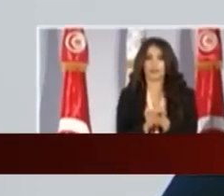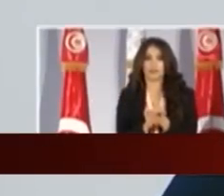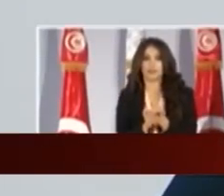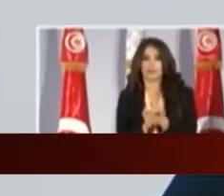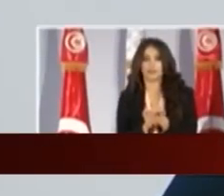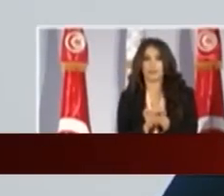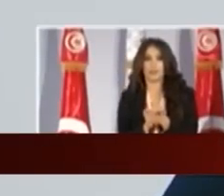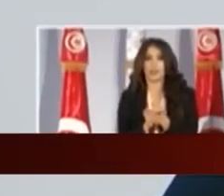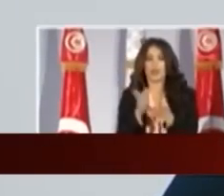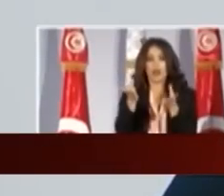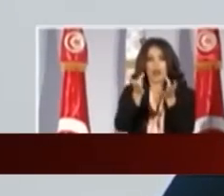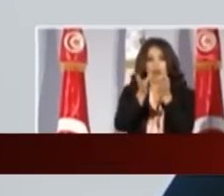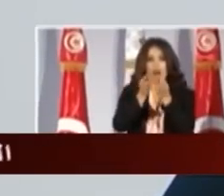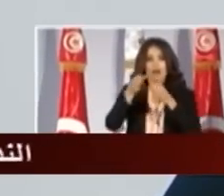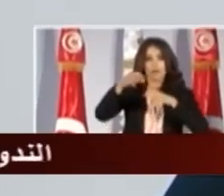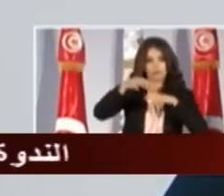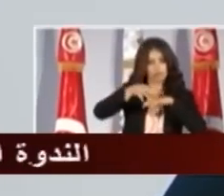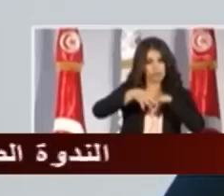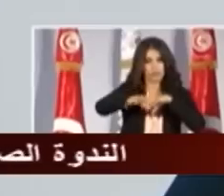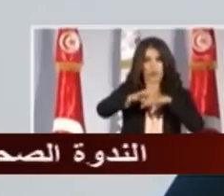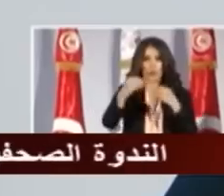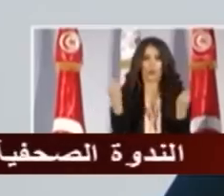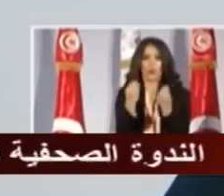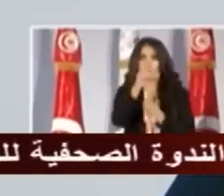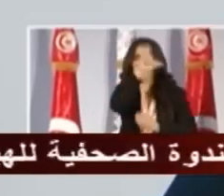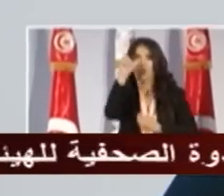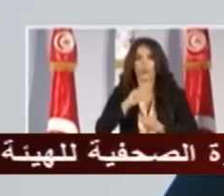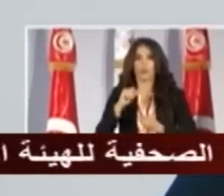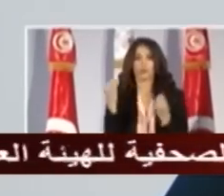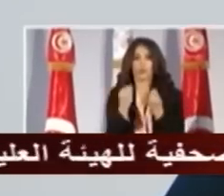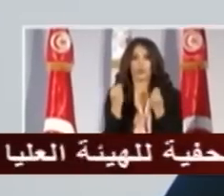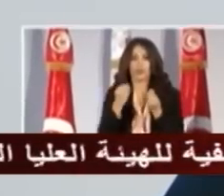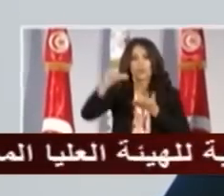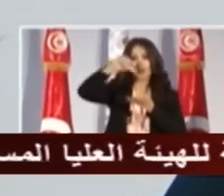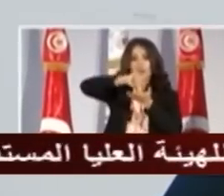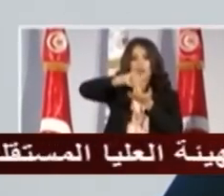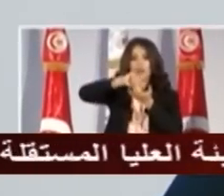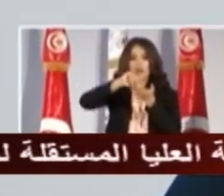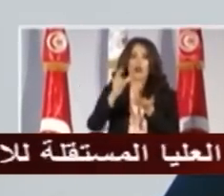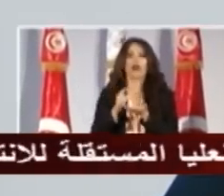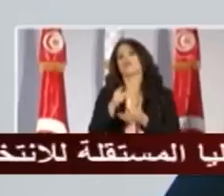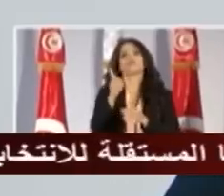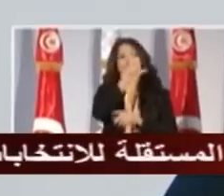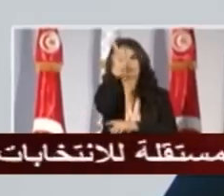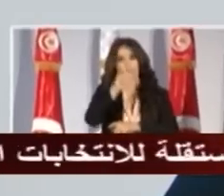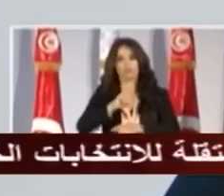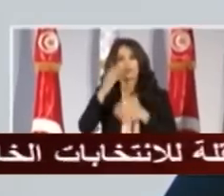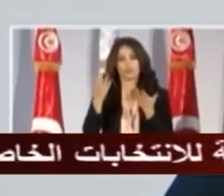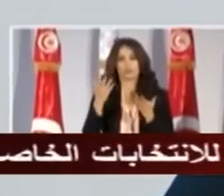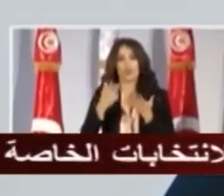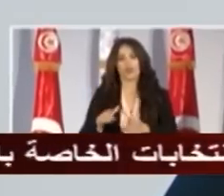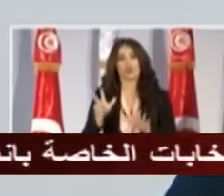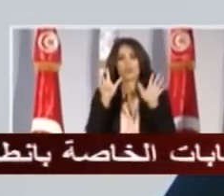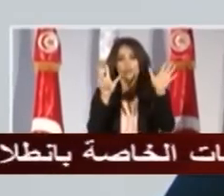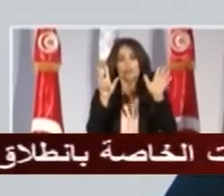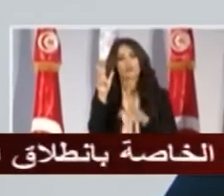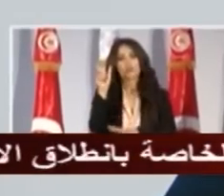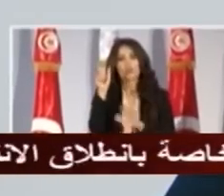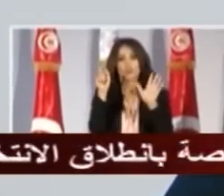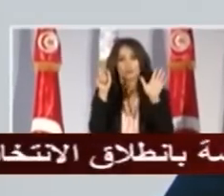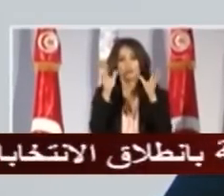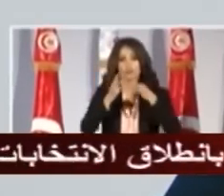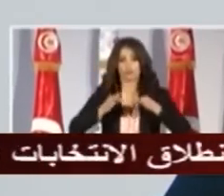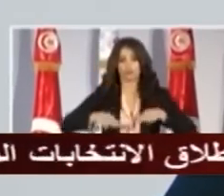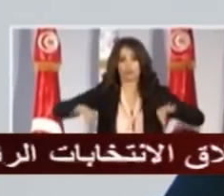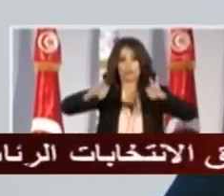الهيئه الفرعيه بايطاليا ومقرها بيرو ما على فيها ثمانيه وسبعين مركز اقتراع